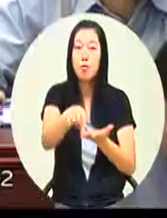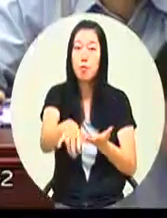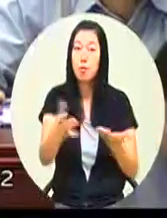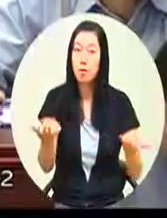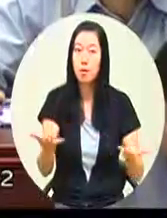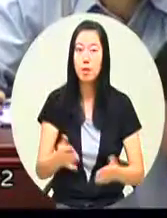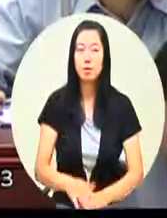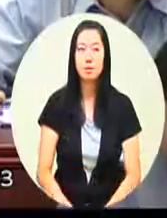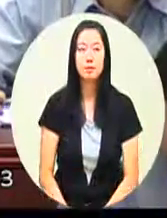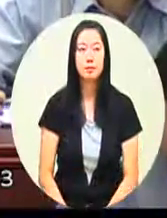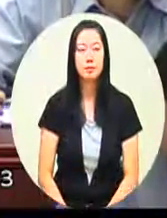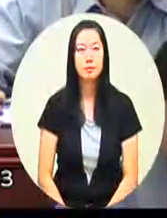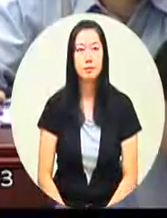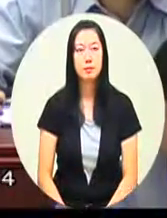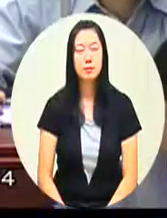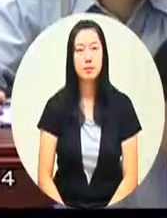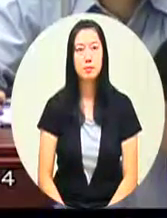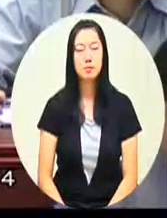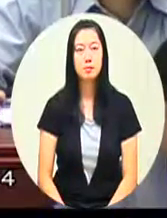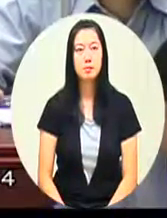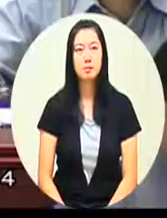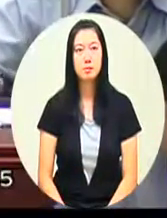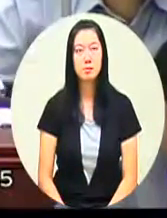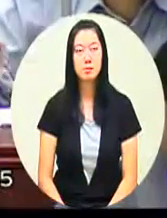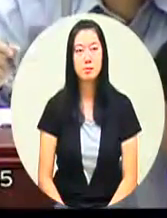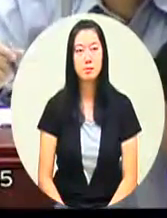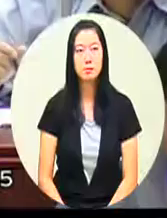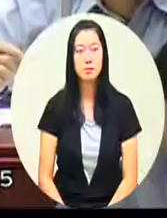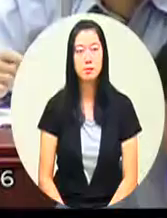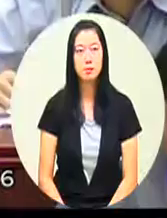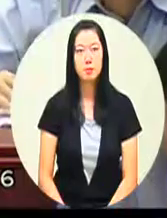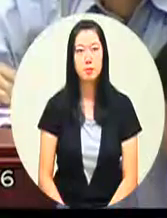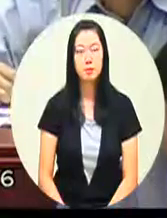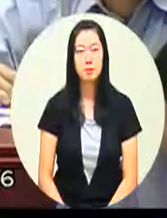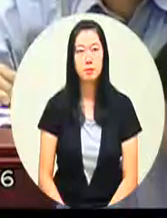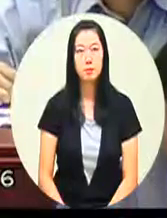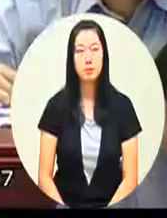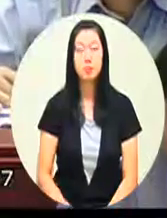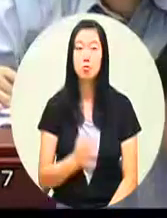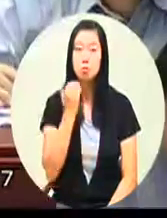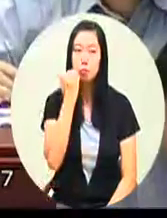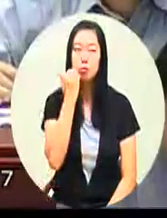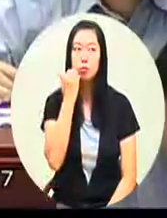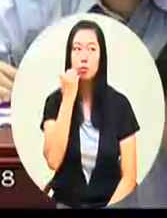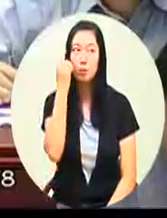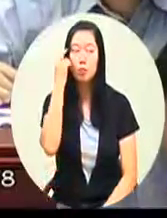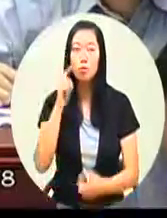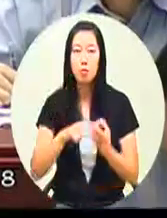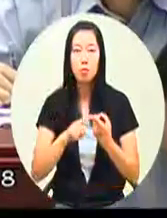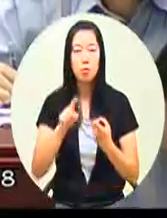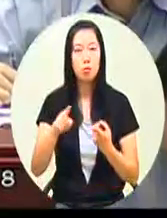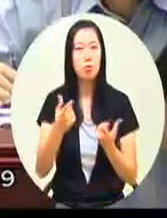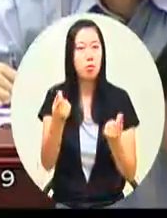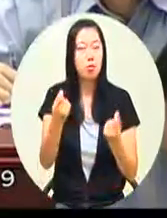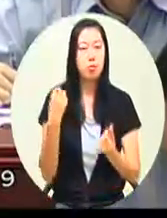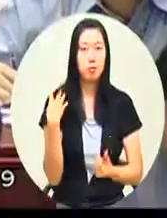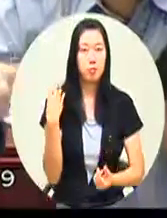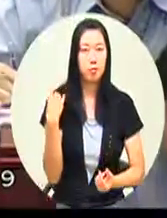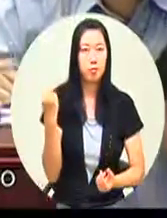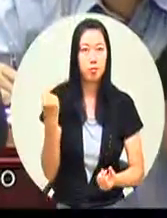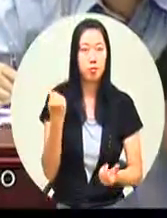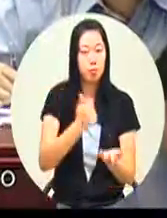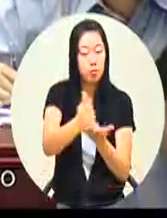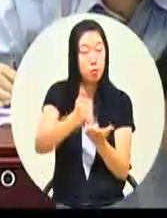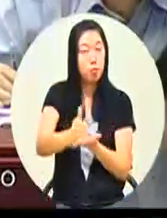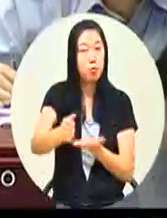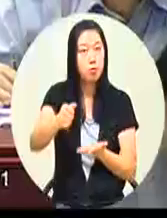呢，目前呢我们因为如果没有错的话，应该是还是目前还是有供应在